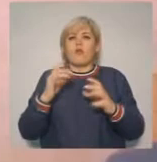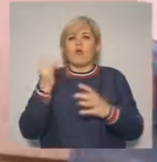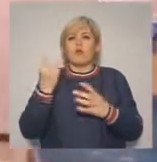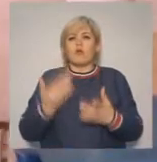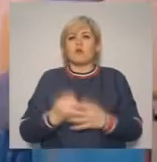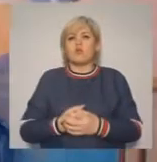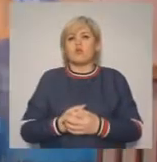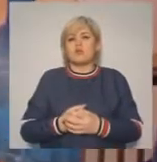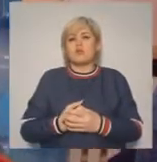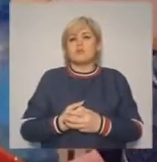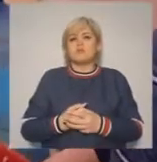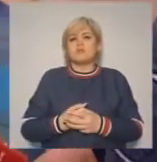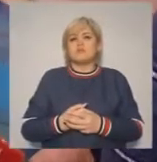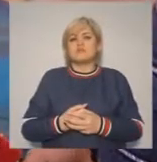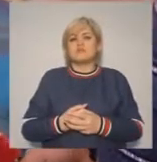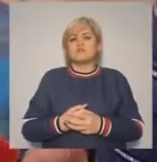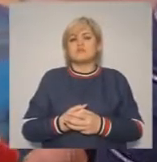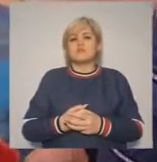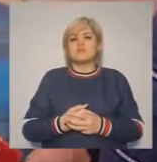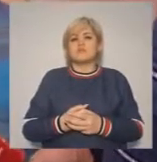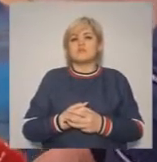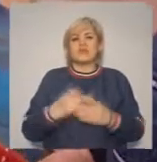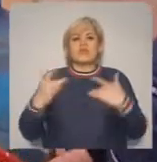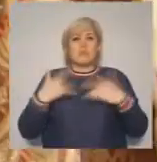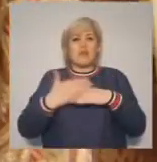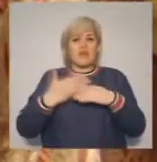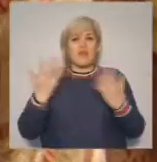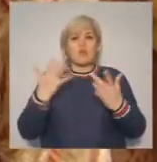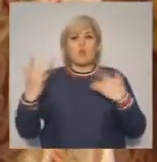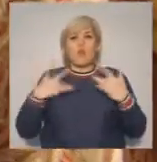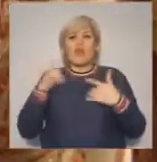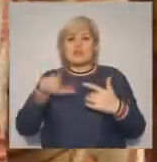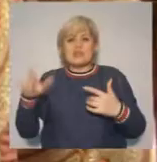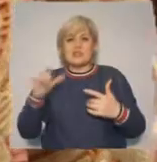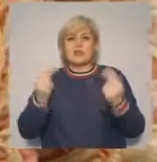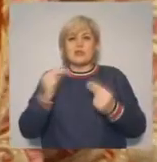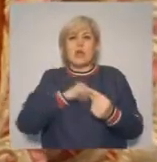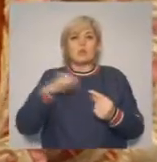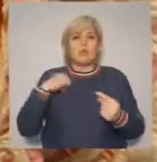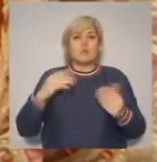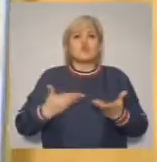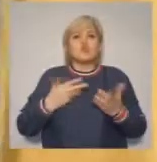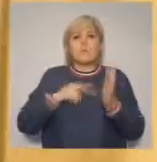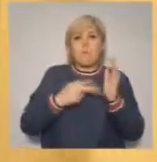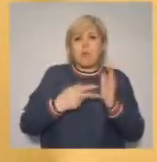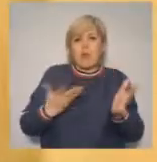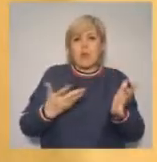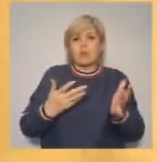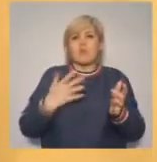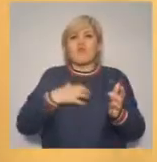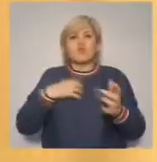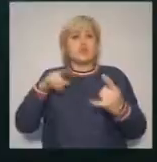конечно, уже бывает. Но у нас редко это. И отливка идет из гипса. Для спектаклей, в которых артисты играют сами, живым